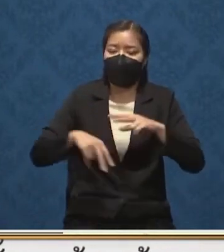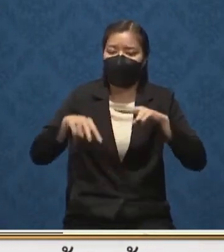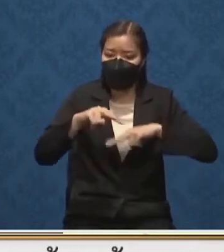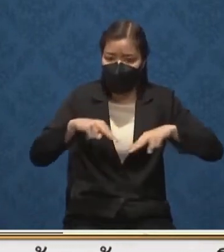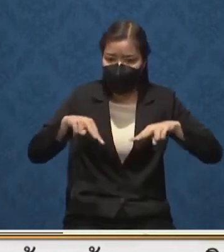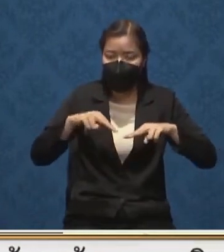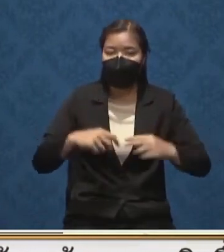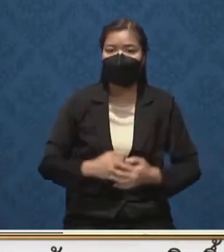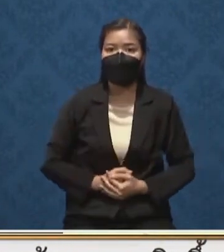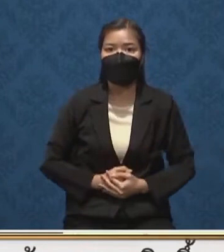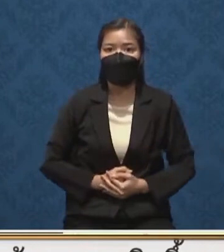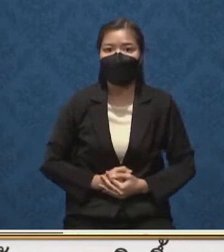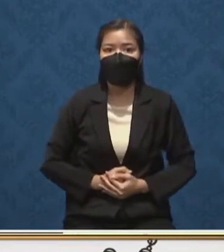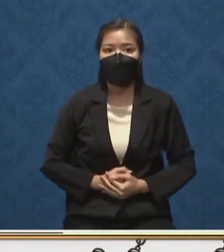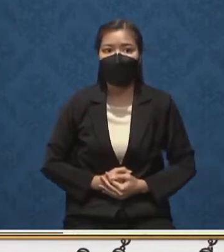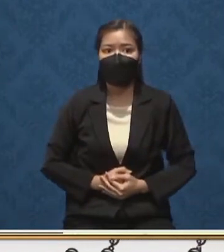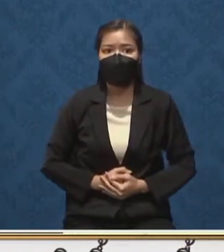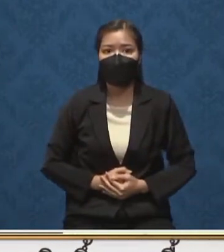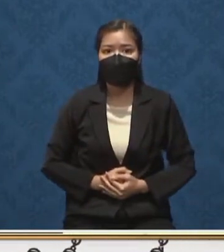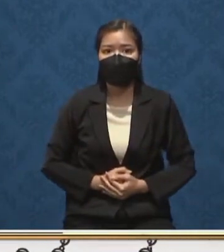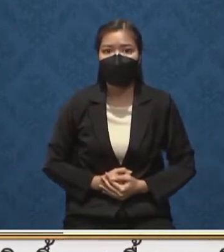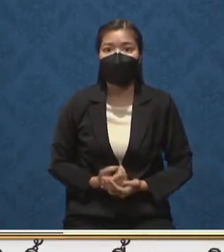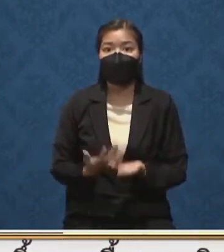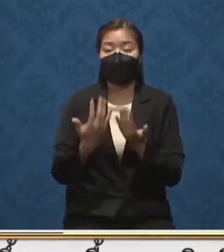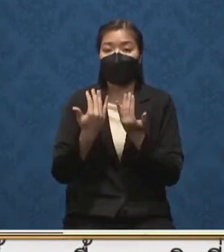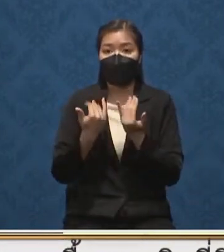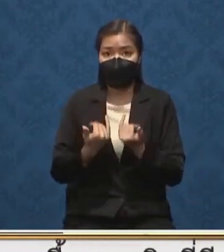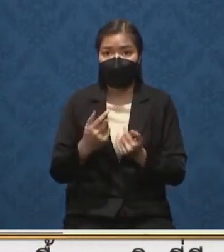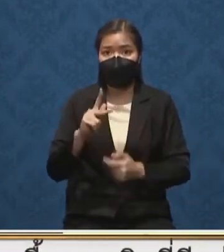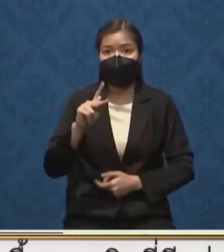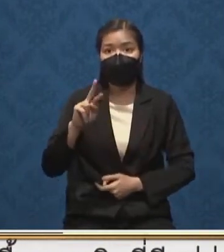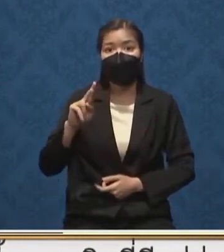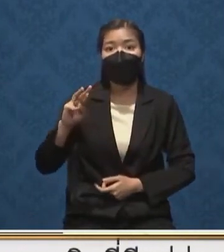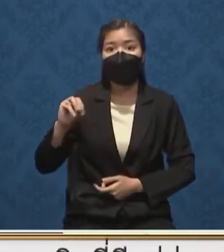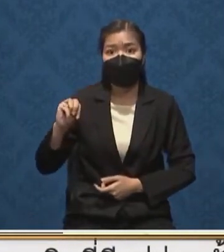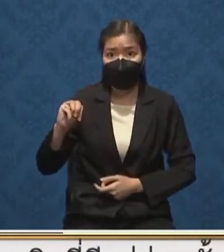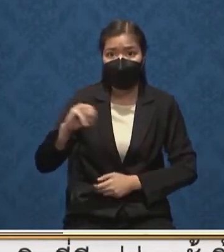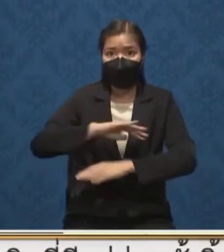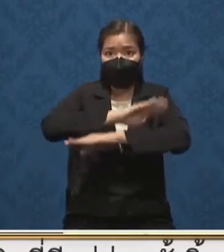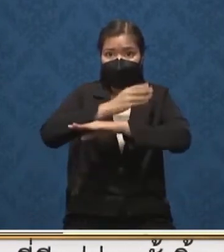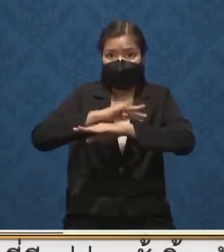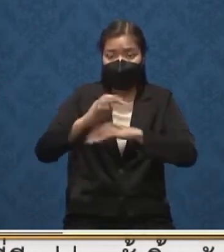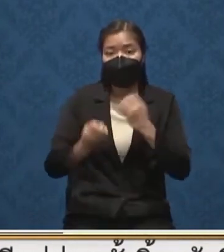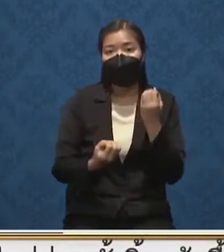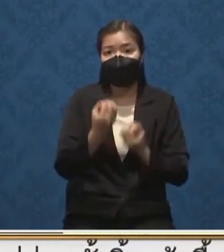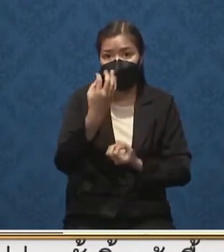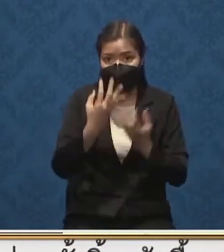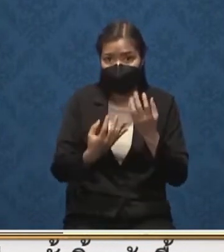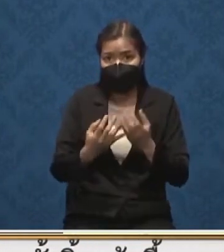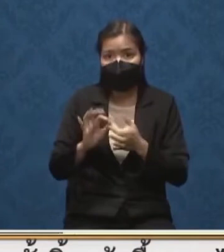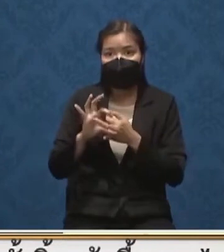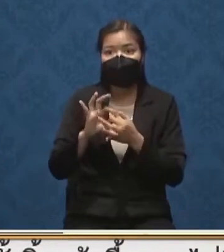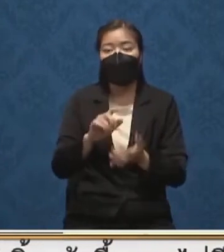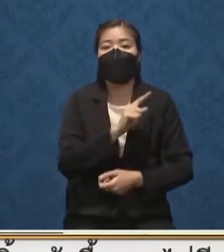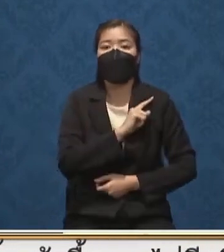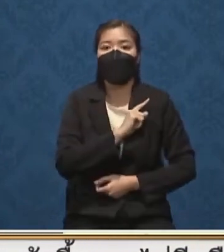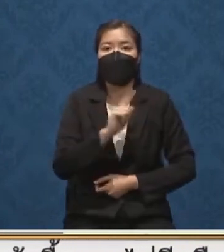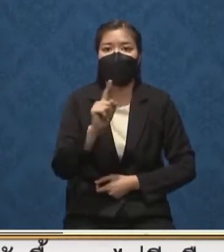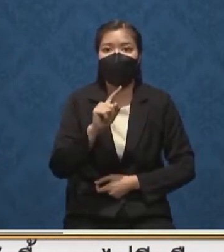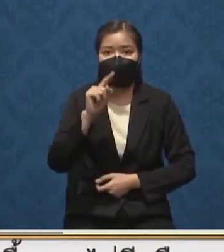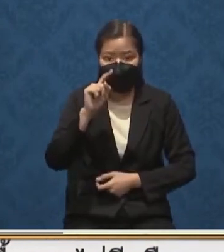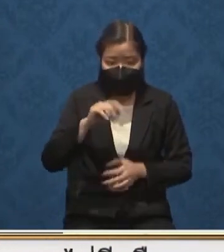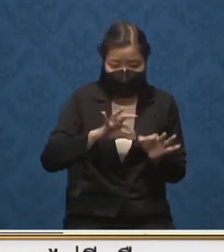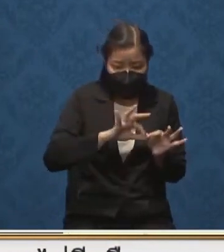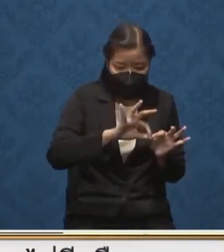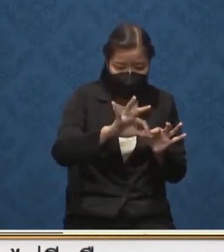ผมกระทรวงัไถยโดยกรมที่ดินเกี่ยวข้องเพราะเราต้องไปรังวัดรวมทั้งให้ข้อมูลทั้งหมดความเป็นมาให้กับศาลเพื่อ